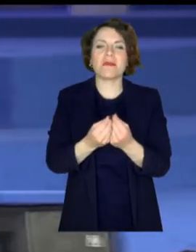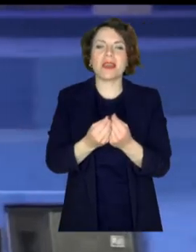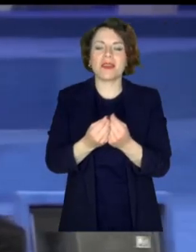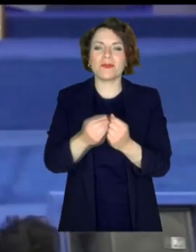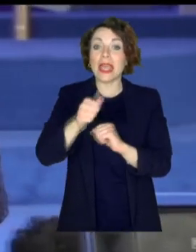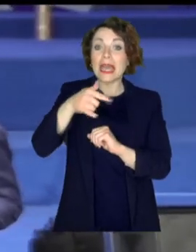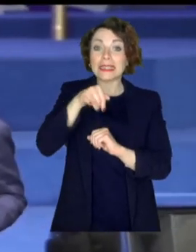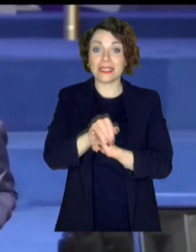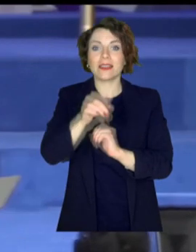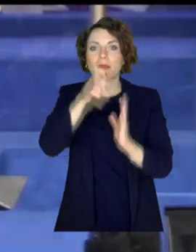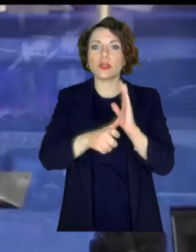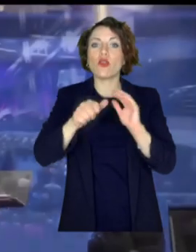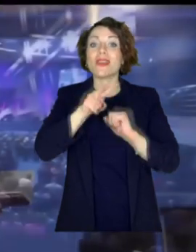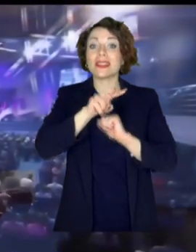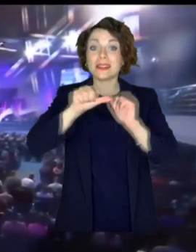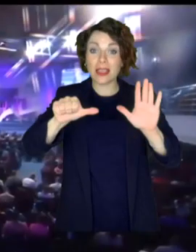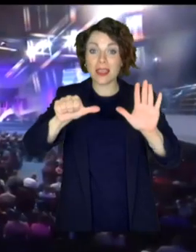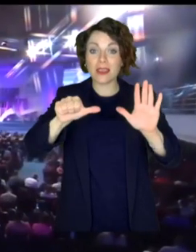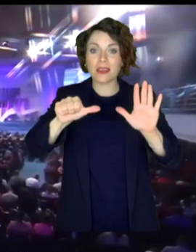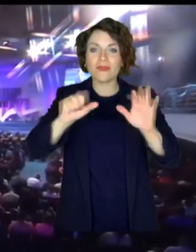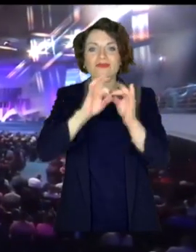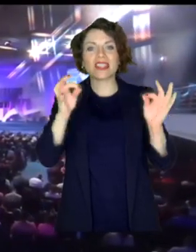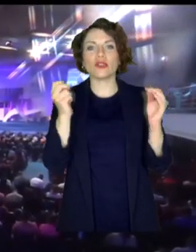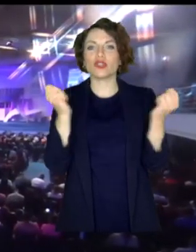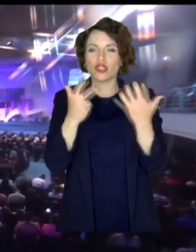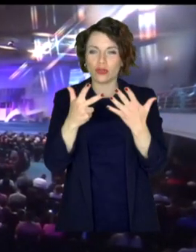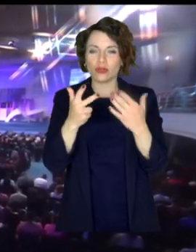capitolo 26, versetto 18.